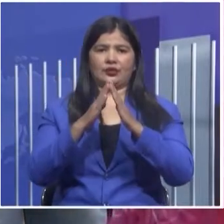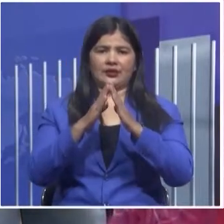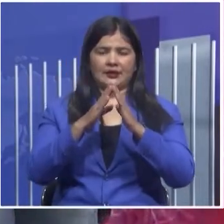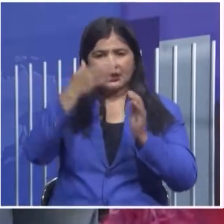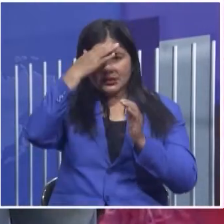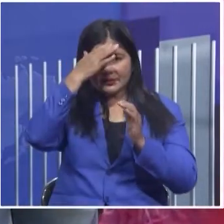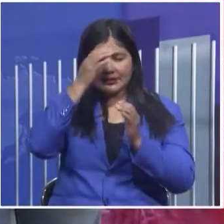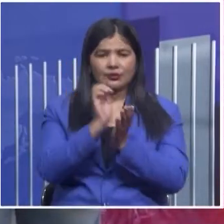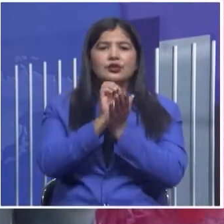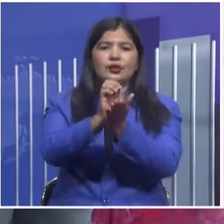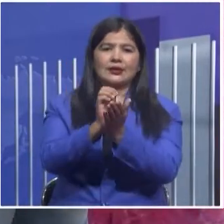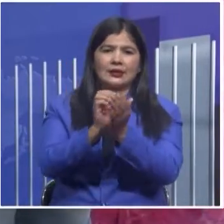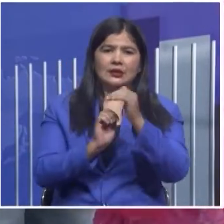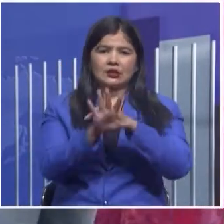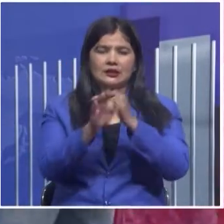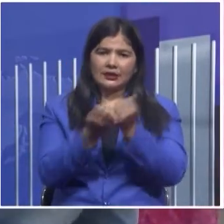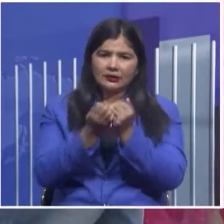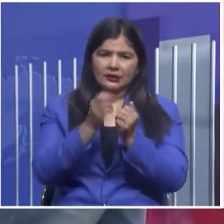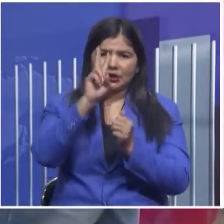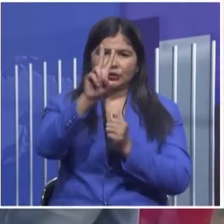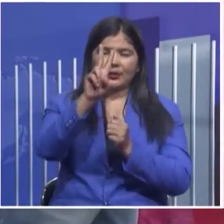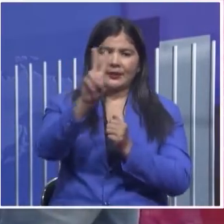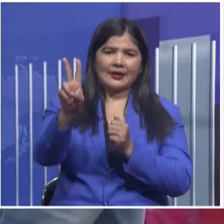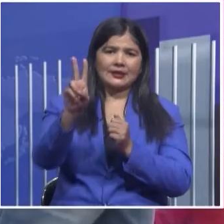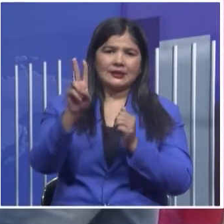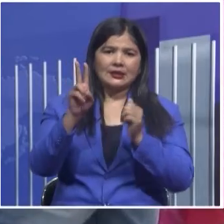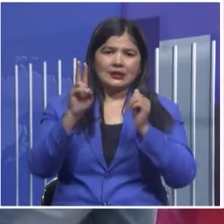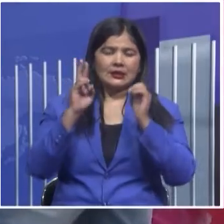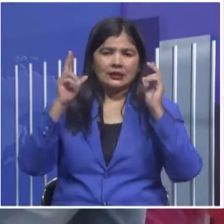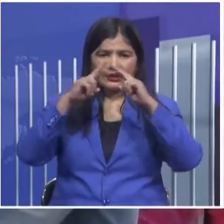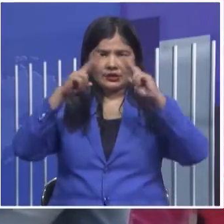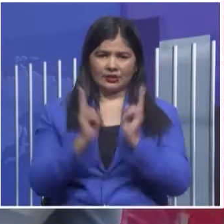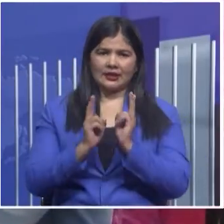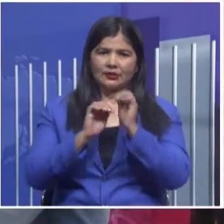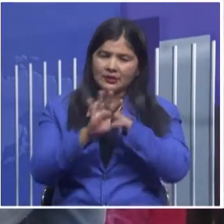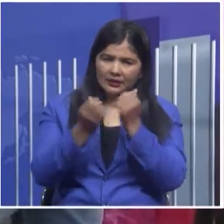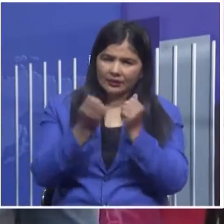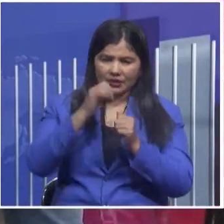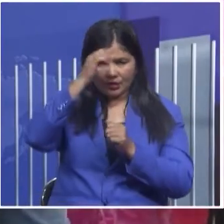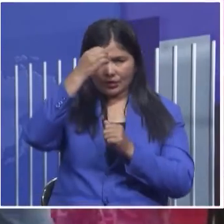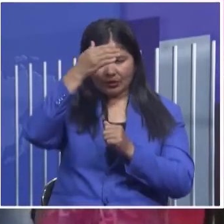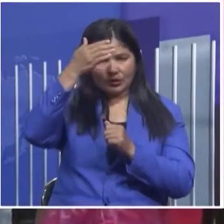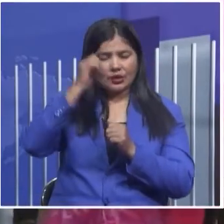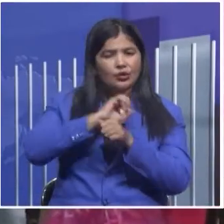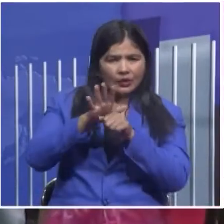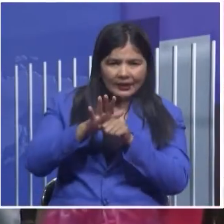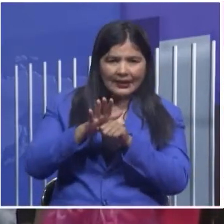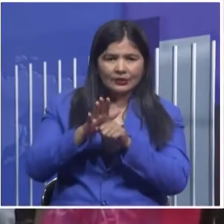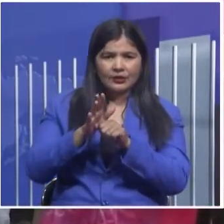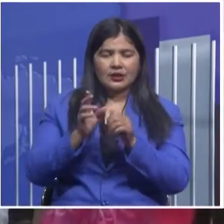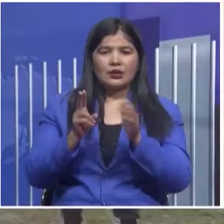सेवा सञ्चालन गरी त्यहाँ 22 शैय्या राखिएको छ। अस्पतालमा दैनिक 8 देखि 10 जना कोभिड संक्रमितहरू उपचारका लागि भर्ना हुन थालेका छन्।